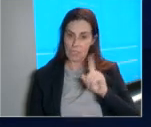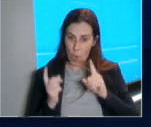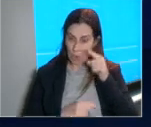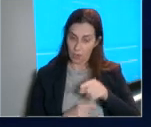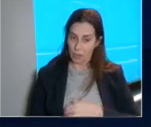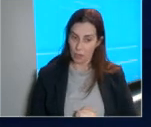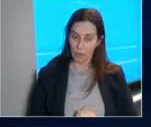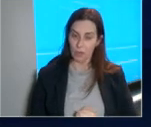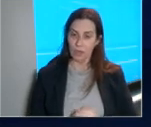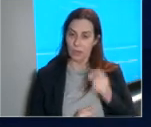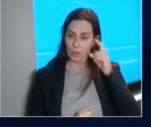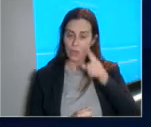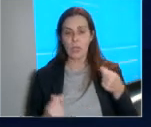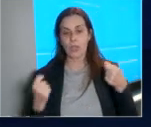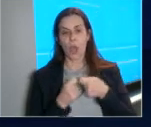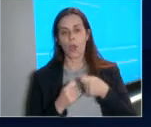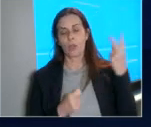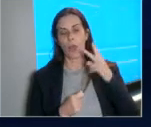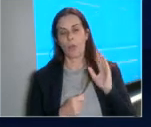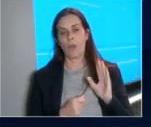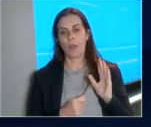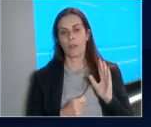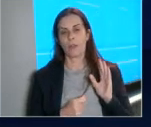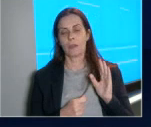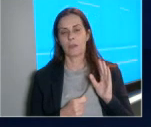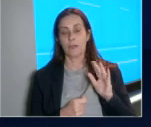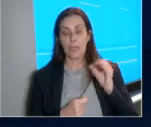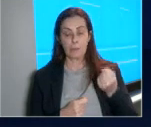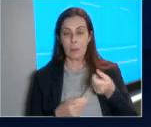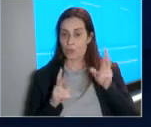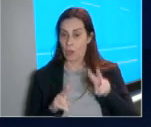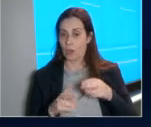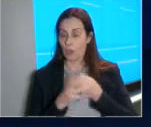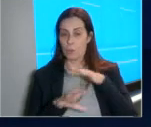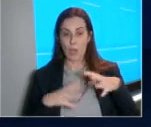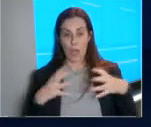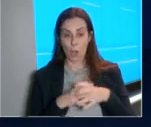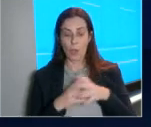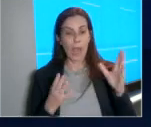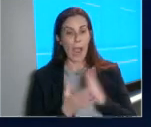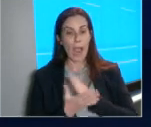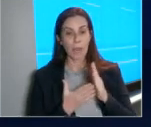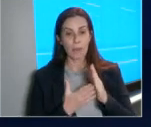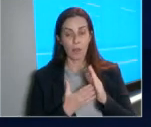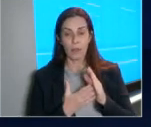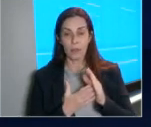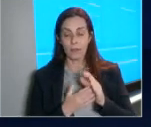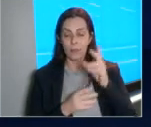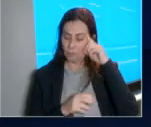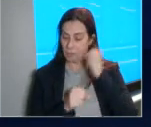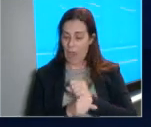לשם? אני חושב שזה תלוי, כמובן, האם ניתן לבנות ממשלת אחדות. ההחלטה להתבצר